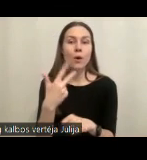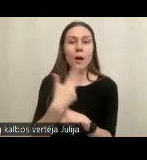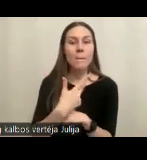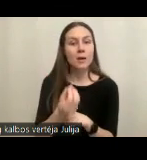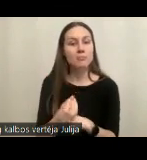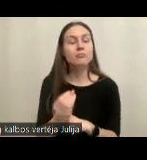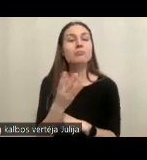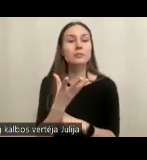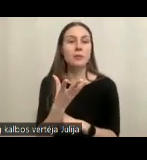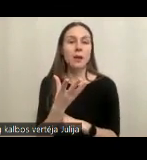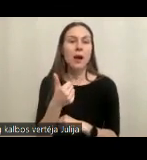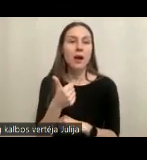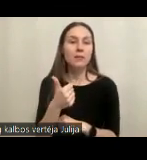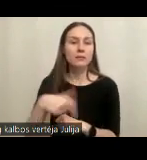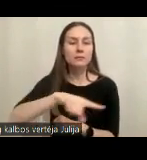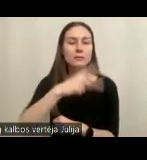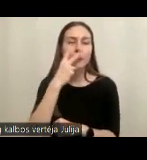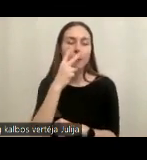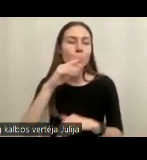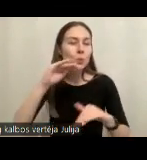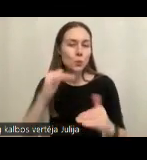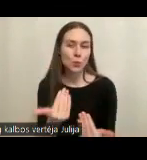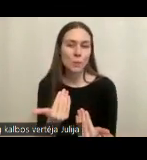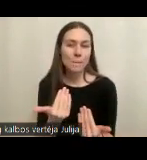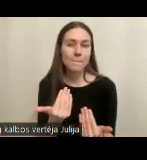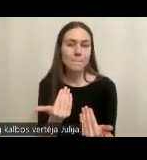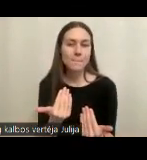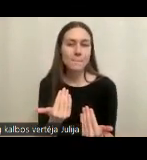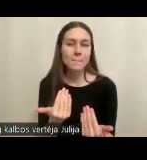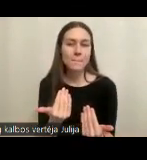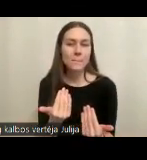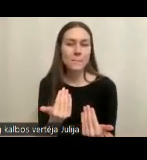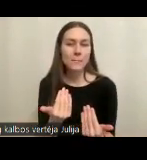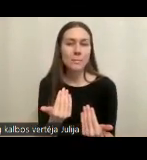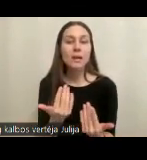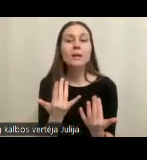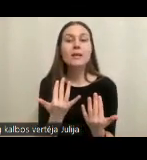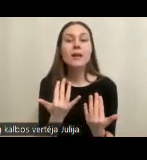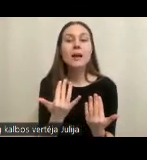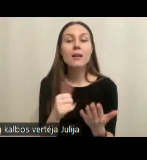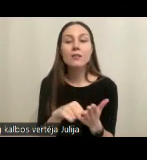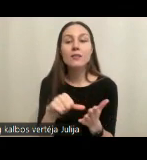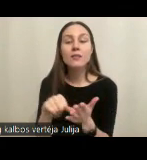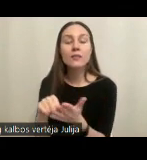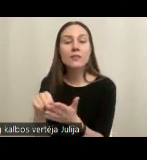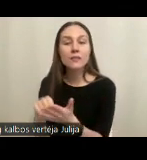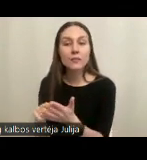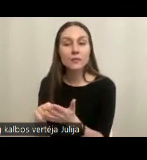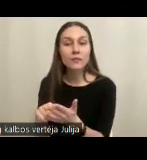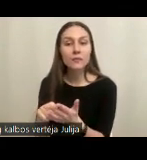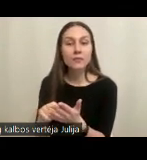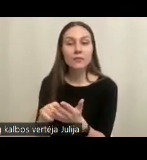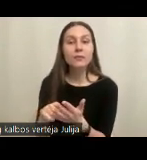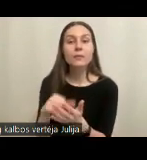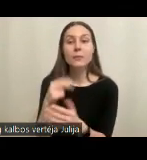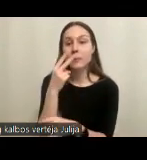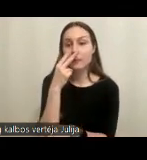kad mes tiesiog pamatytumėme labai trumpai jūs, kiek jūs yra ir kad jūs esate. Štai